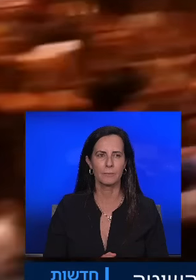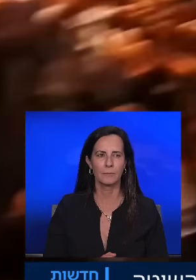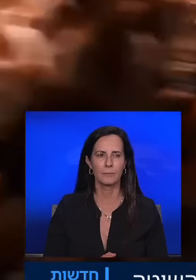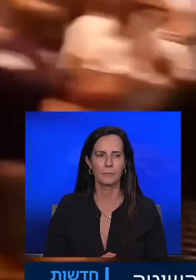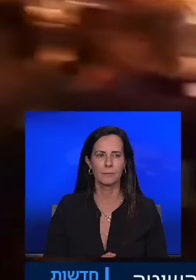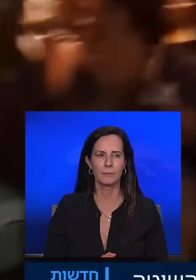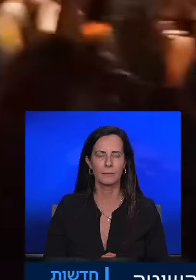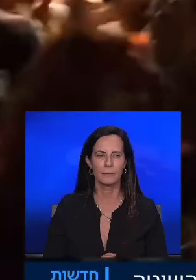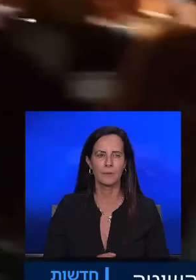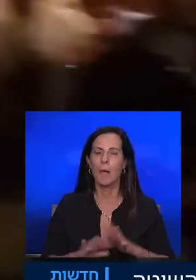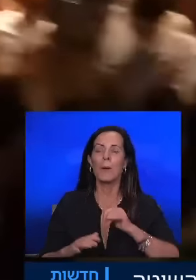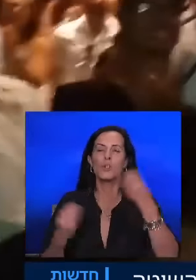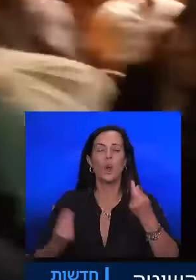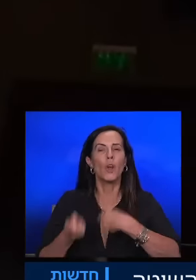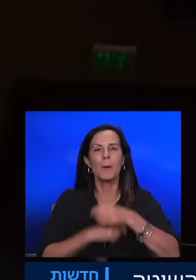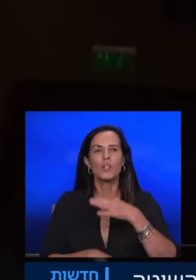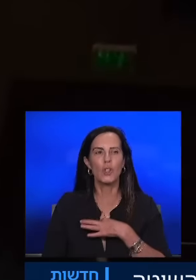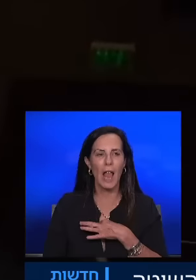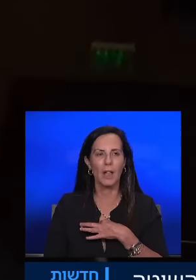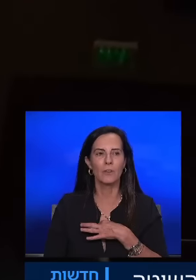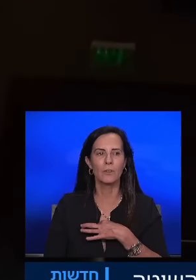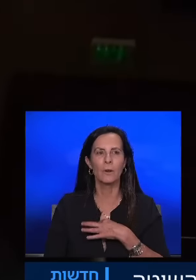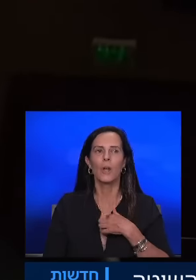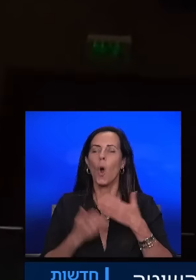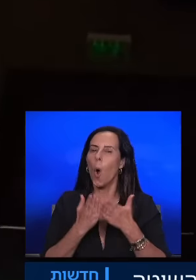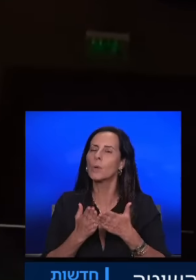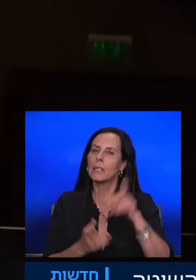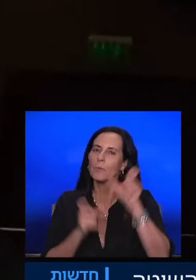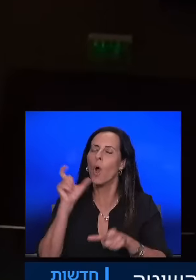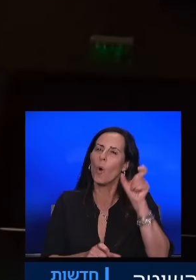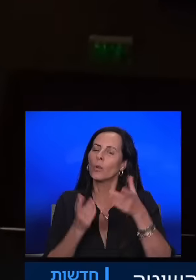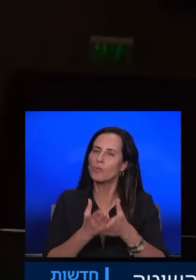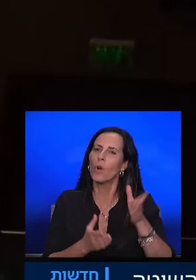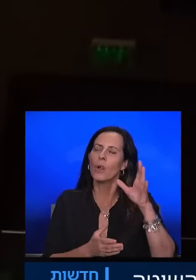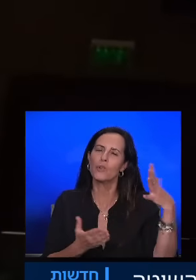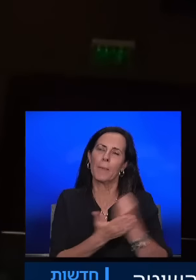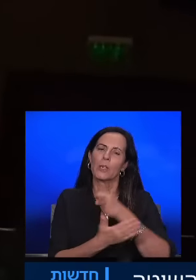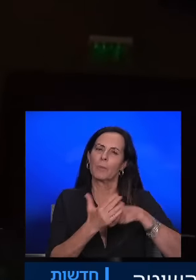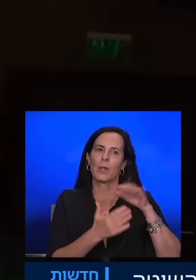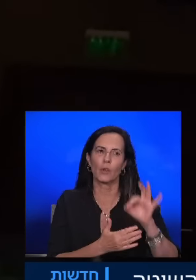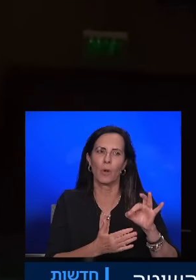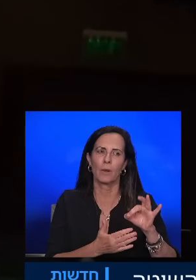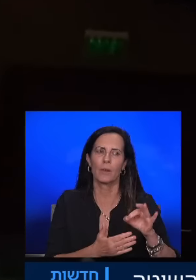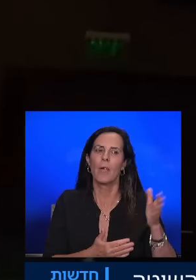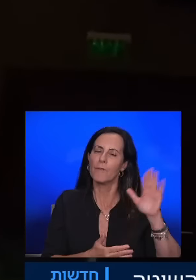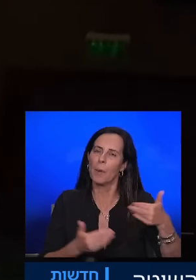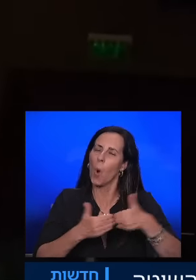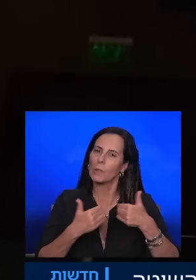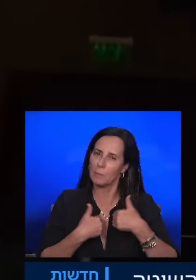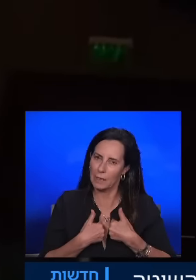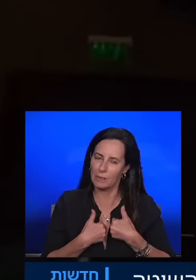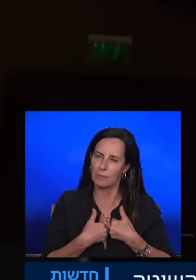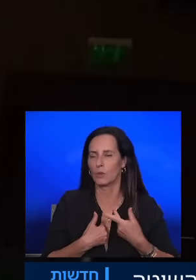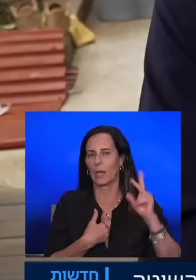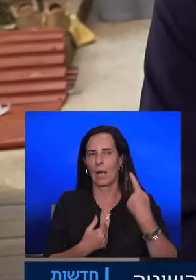מה שהתקף בעסק שלנו, שאנחנו עוזרים לעוד אנשים, להגשים את המטרות שלהם, ועל הדרך עוזרים עוד